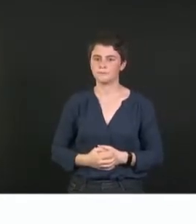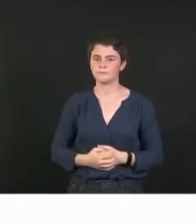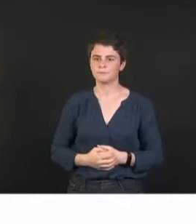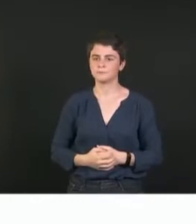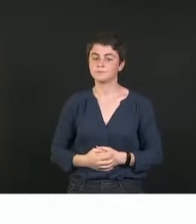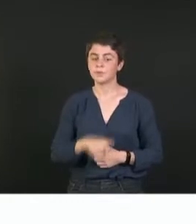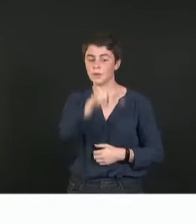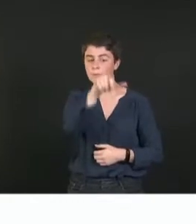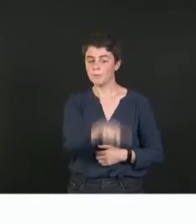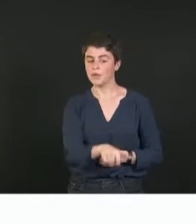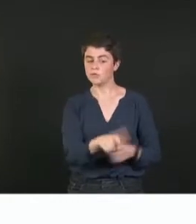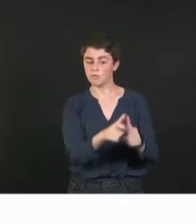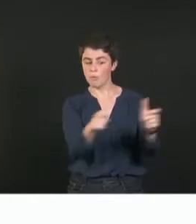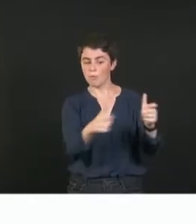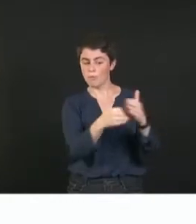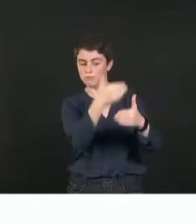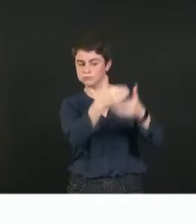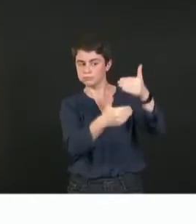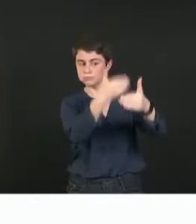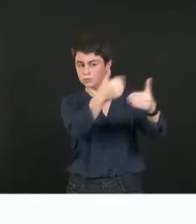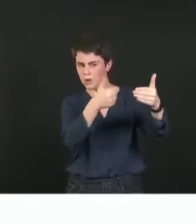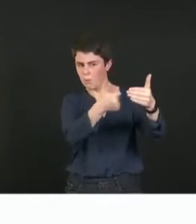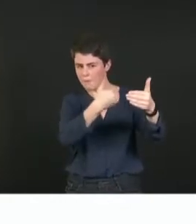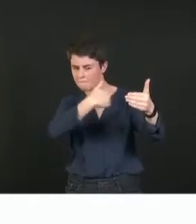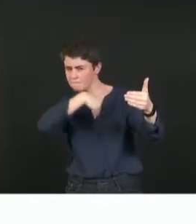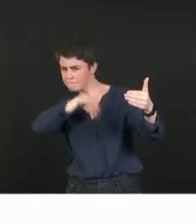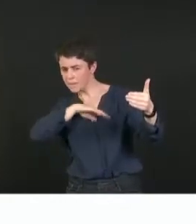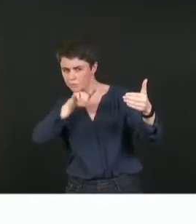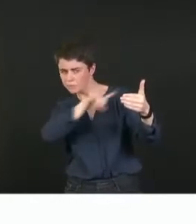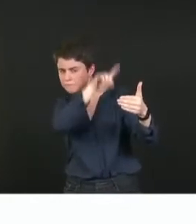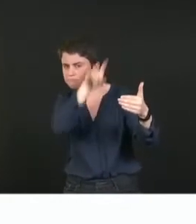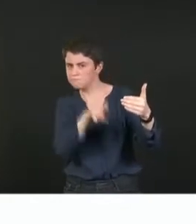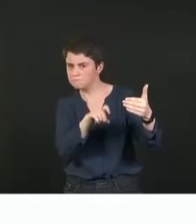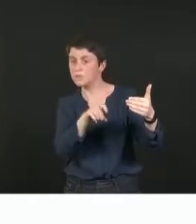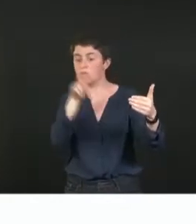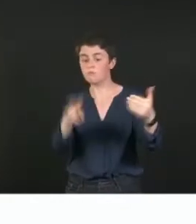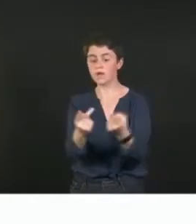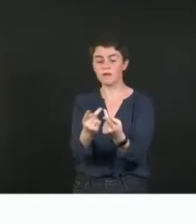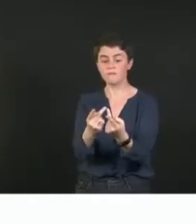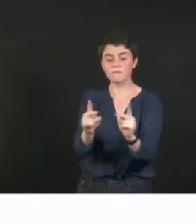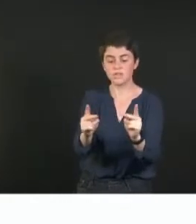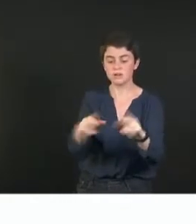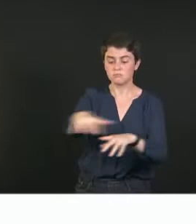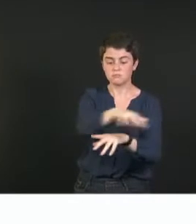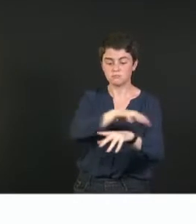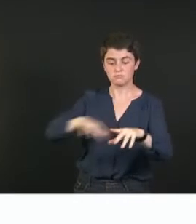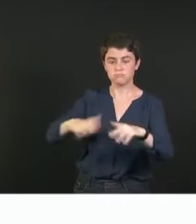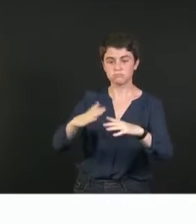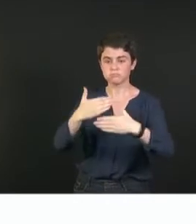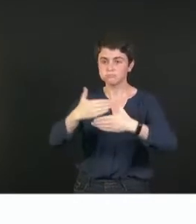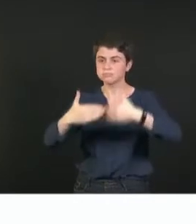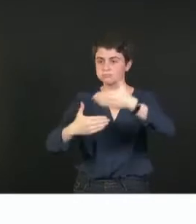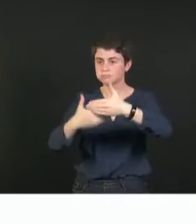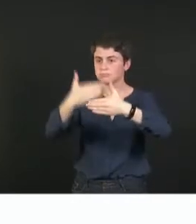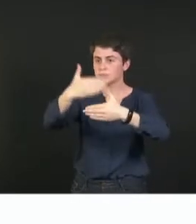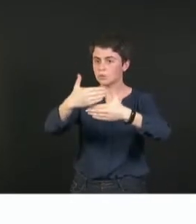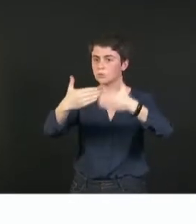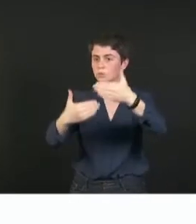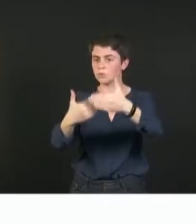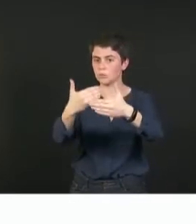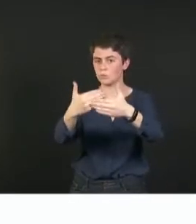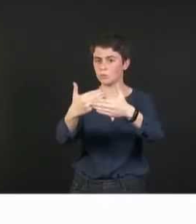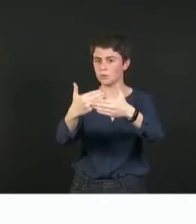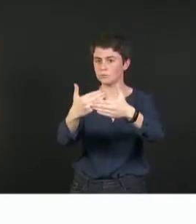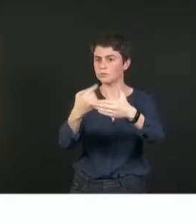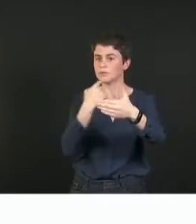des bâtisseurs, parce que construire la ville, l'urbain, c'est, je serais tenté de dire, par nature, ôter de